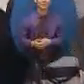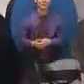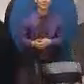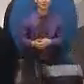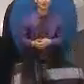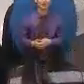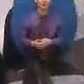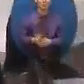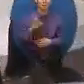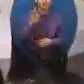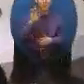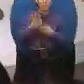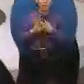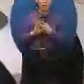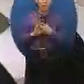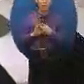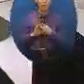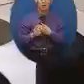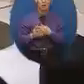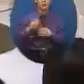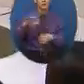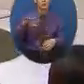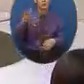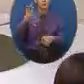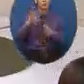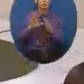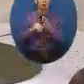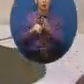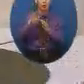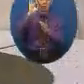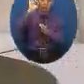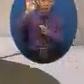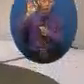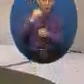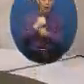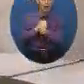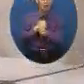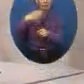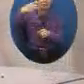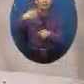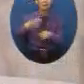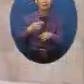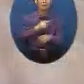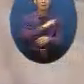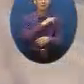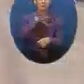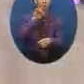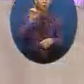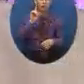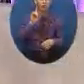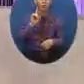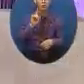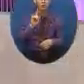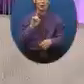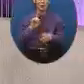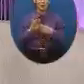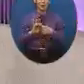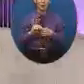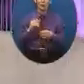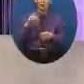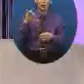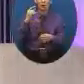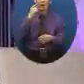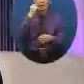예. 그러면 가장 처음에 볼 수 있는 트로트로는 어떤 것이 있느냐? 일단